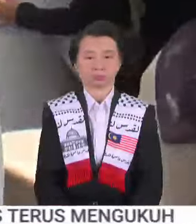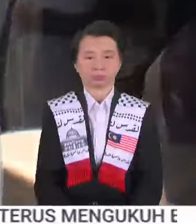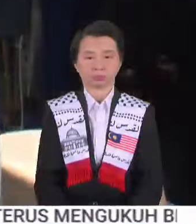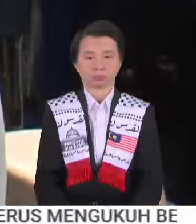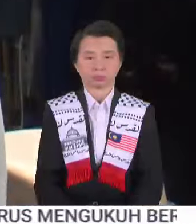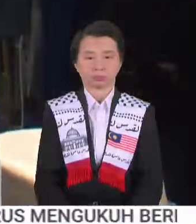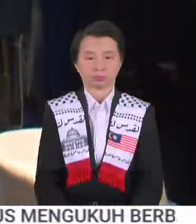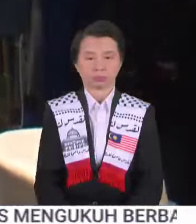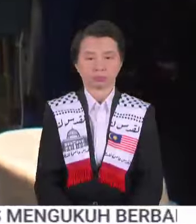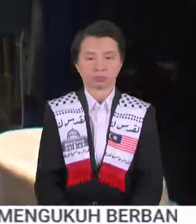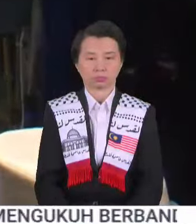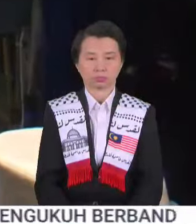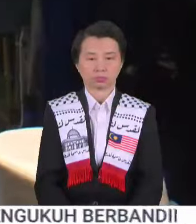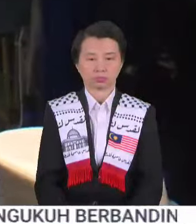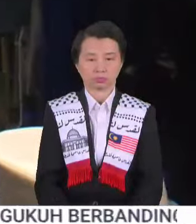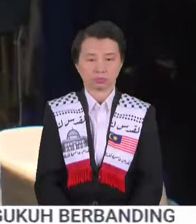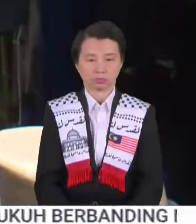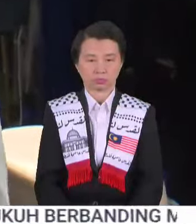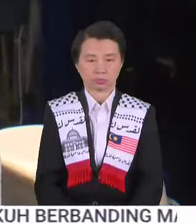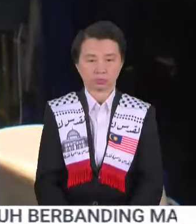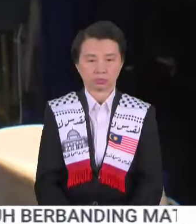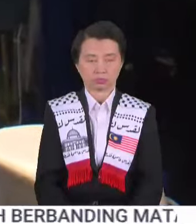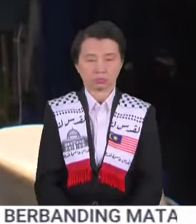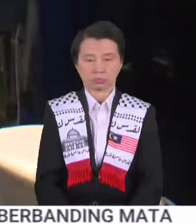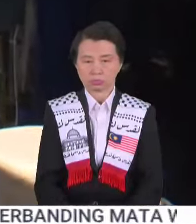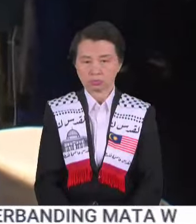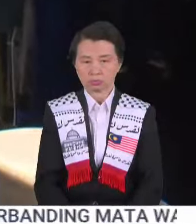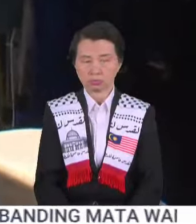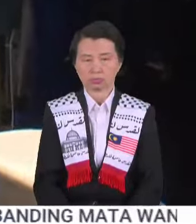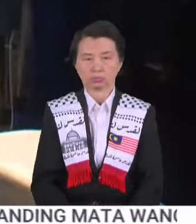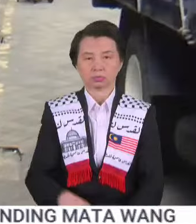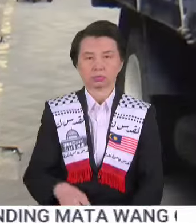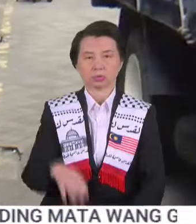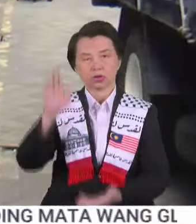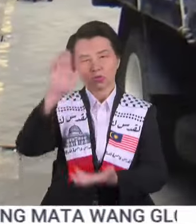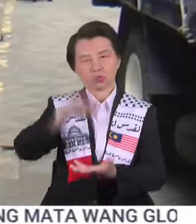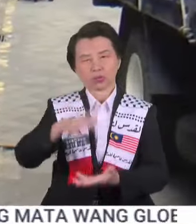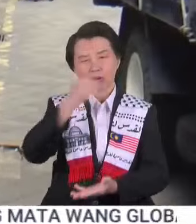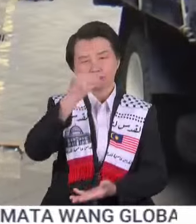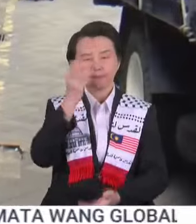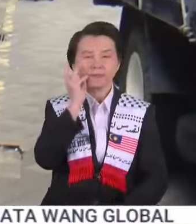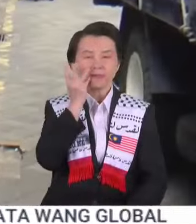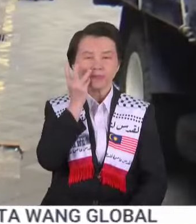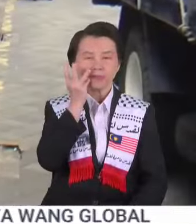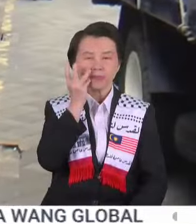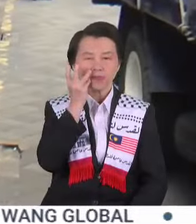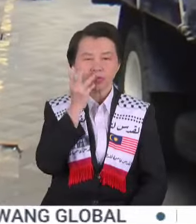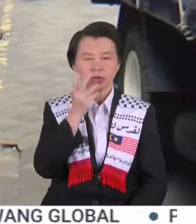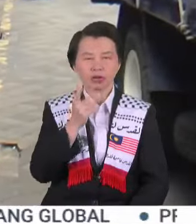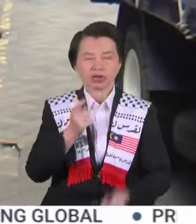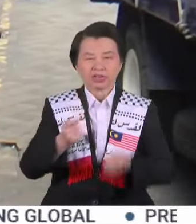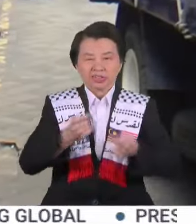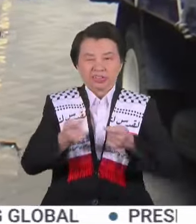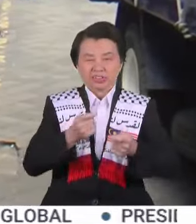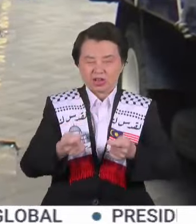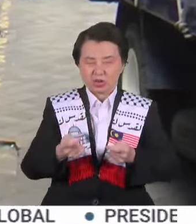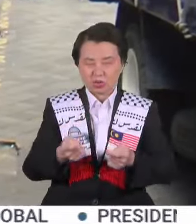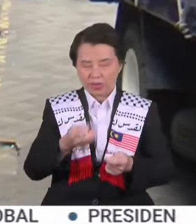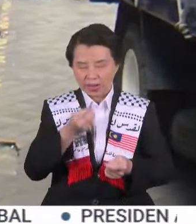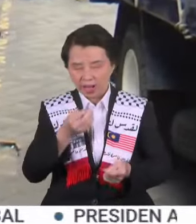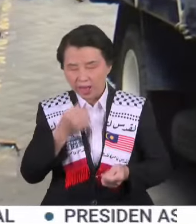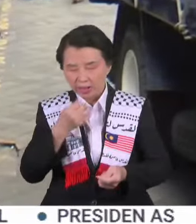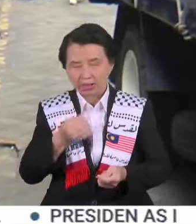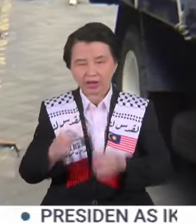Tepatlah. Oh, tinggilah of course sebab dia gula tinggi. Dia lebih banyak daripada nasi sebenarnya. Hari raya ni kan susah nak kontrol lah kalau